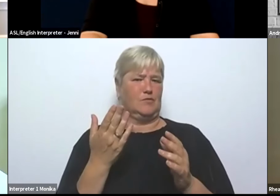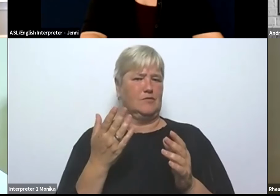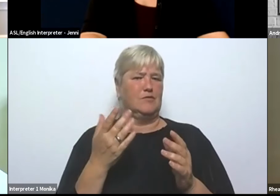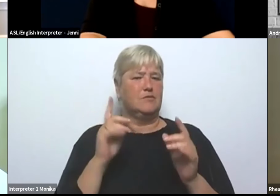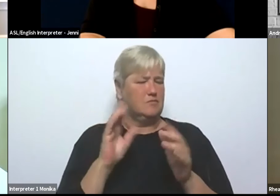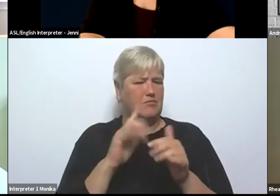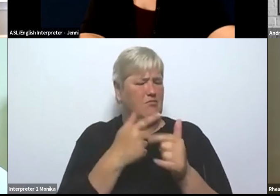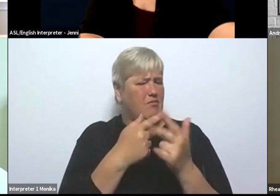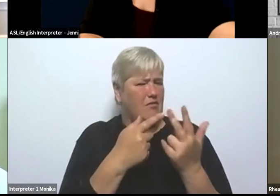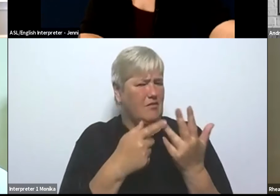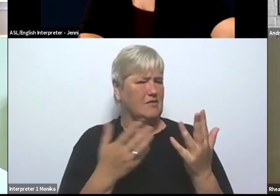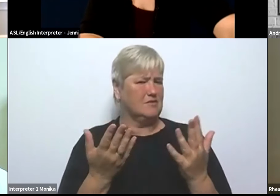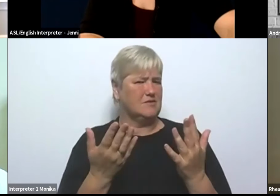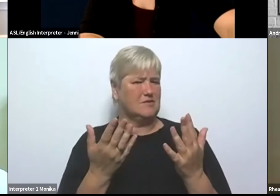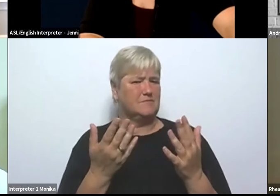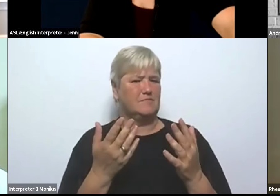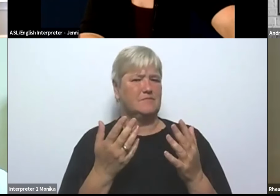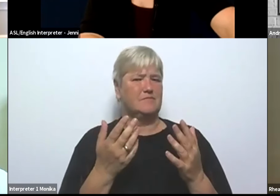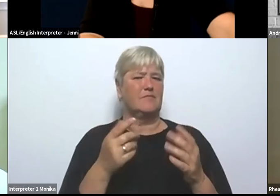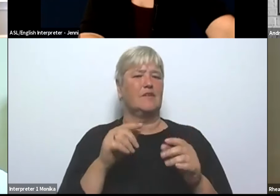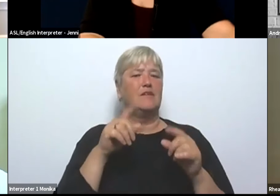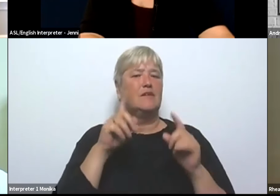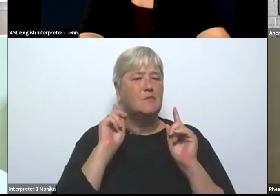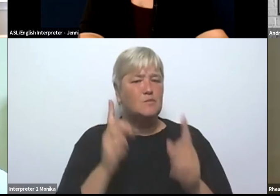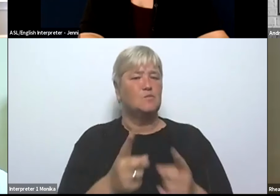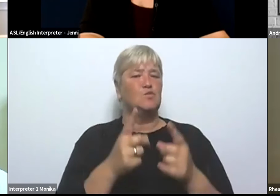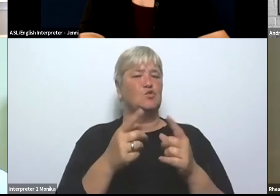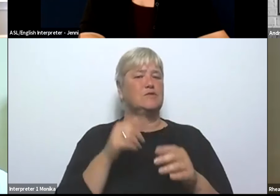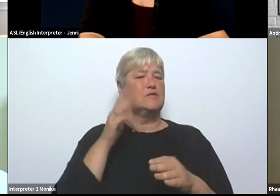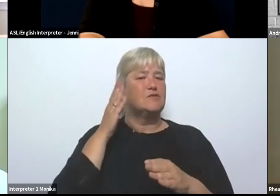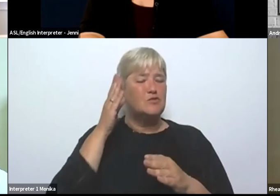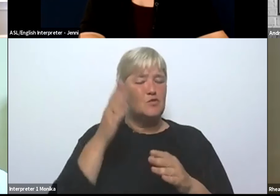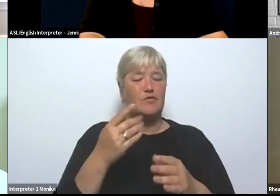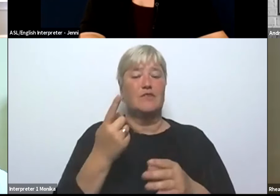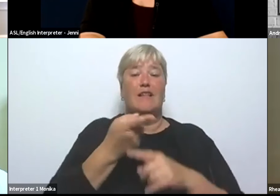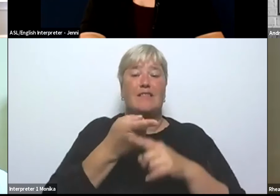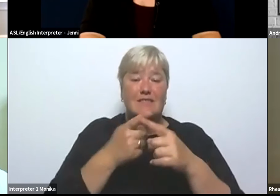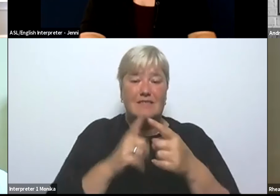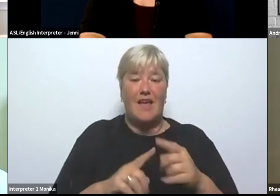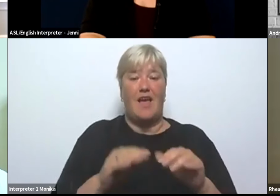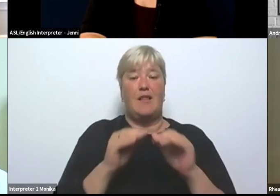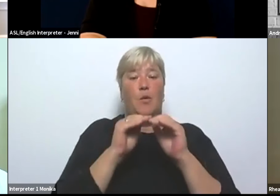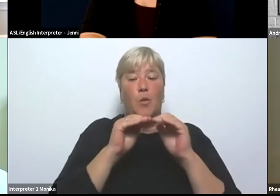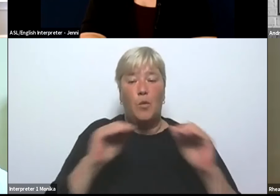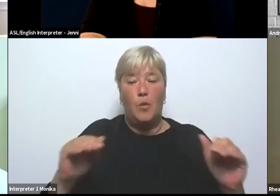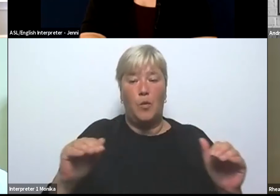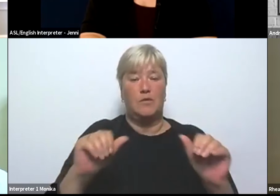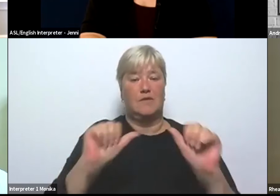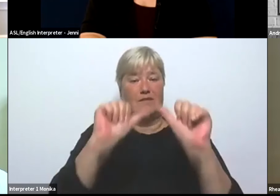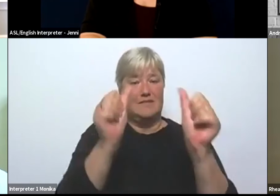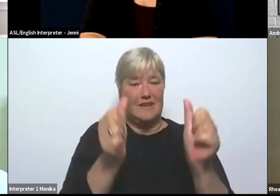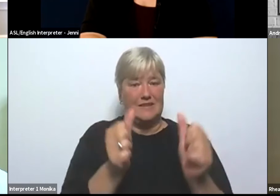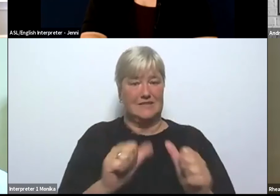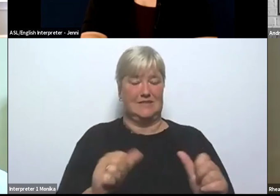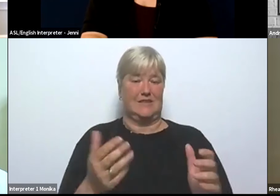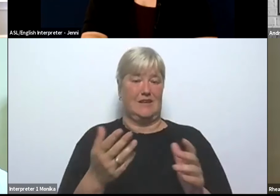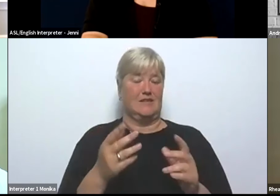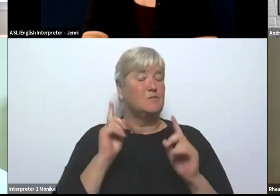Ja. Accessibility muss ein Teil des Grunddesigns sein, muss Mainstream